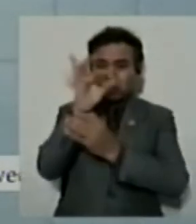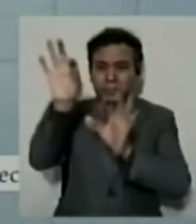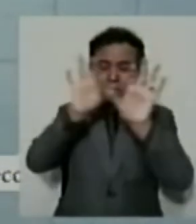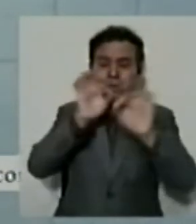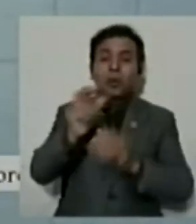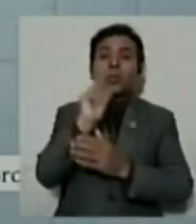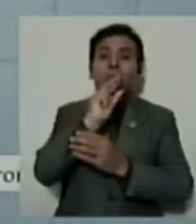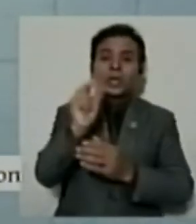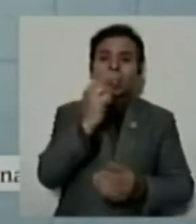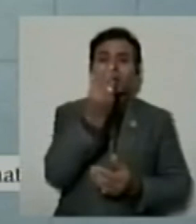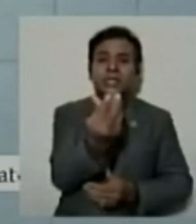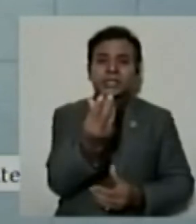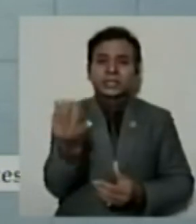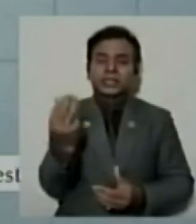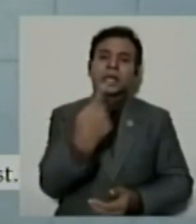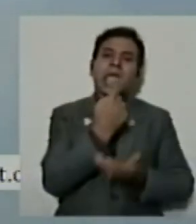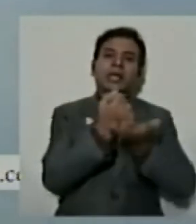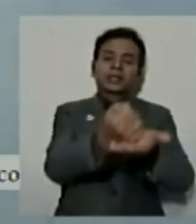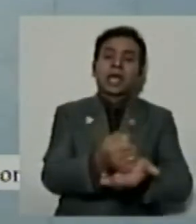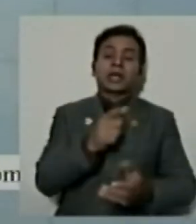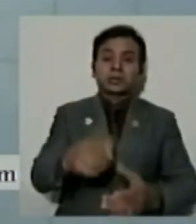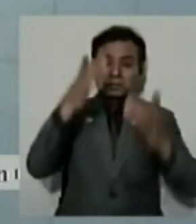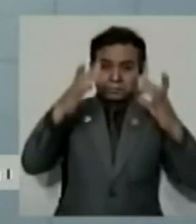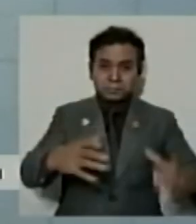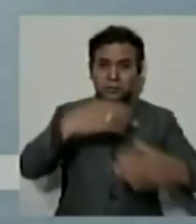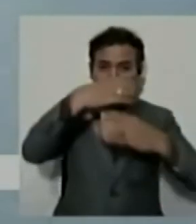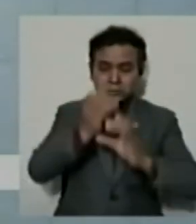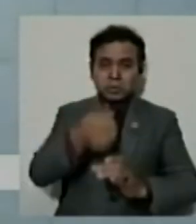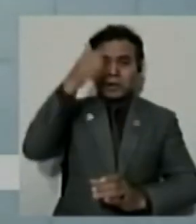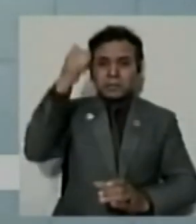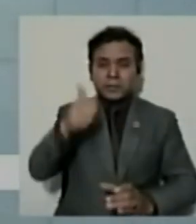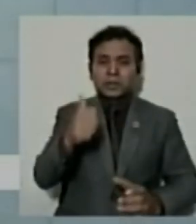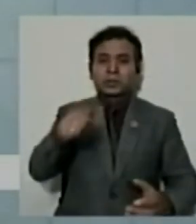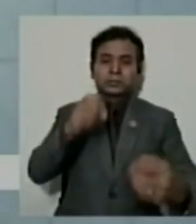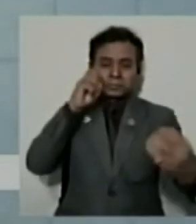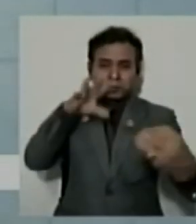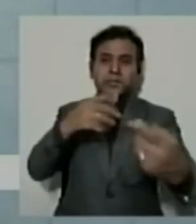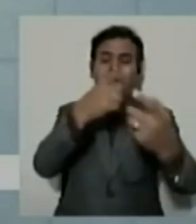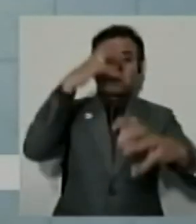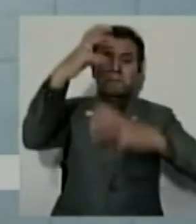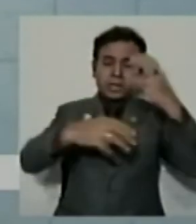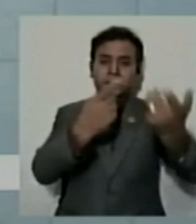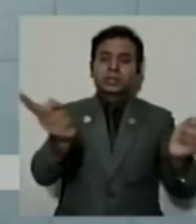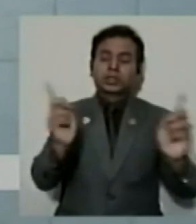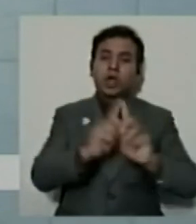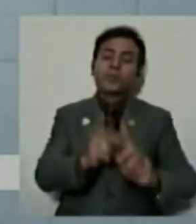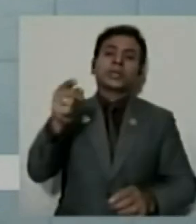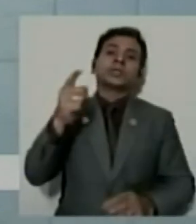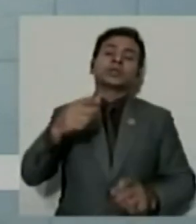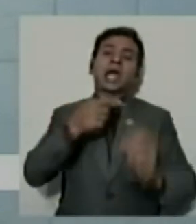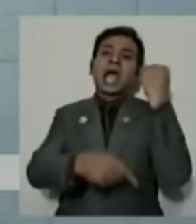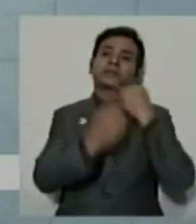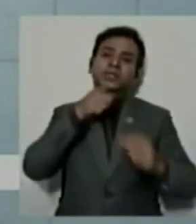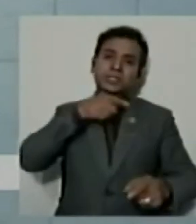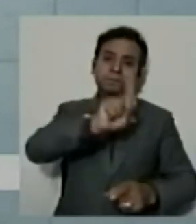তাদের নিজেদের উদ্যোগে এই আনুষঙ্গিক জিনিসপত্রগুলো তারা ব্যবহার করছেন এবং তাদের নিজেদের ফান্ড দিয়ে তারা এগুলো আমাদের করে